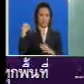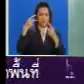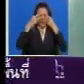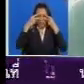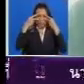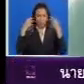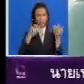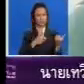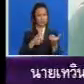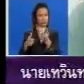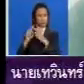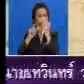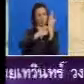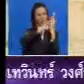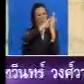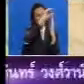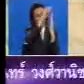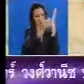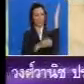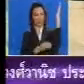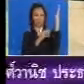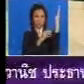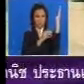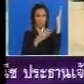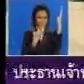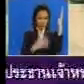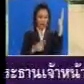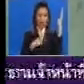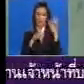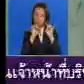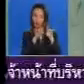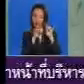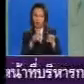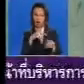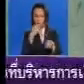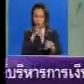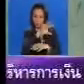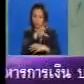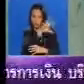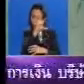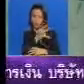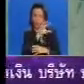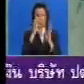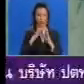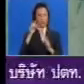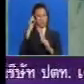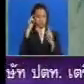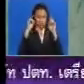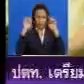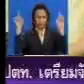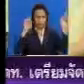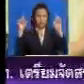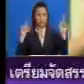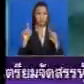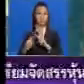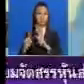คของประเทศมีการยุยงปลุกปั่นให้คนไทยเกิดความแตกแยกทางความคิดและจับอาวุธต่อสู้กันเ